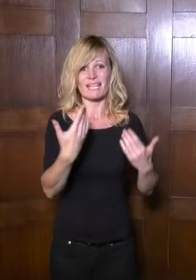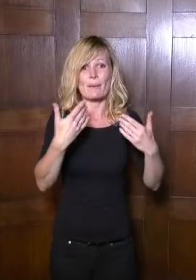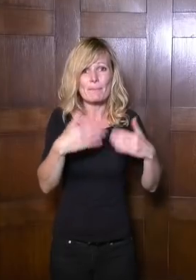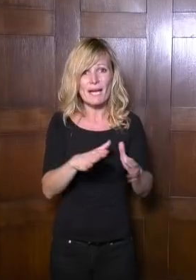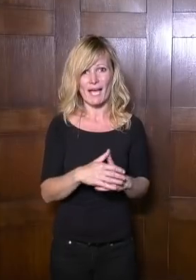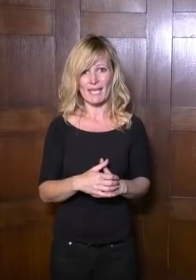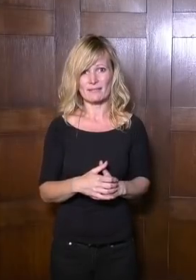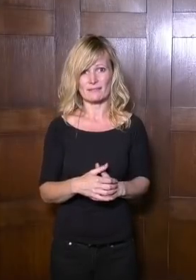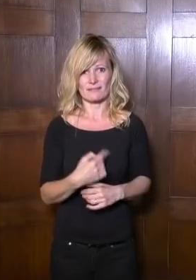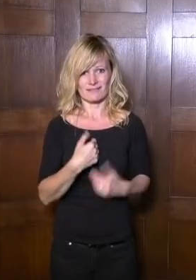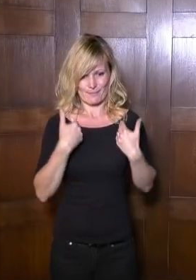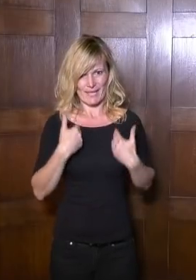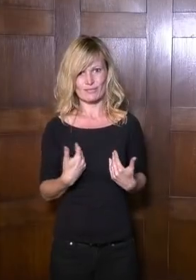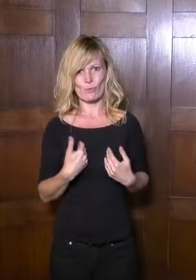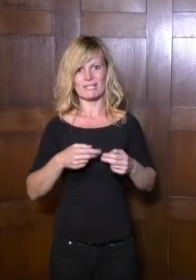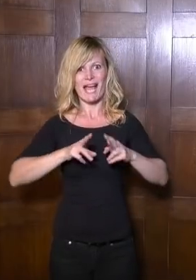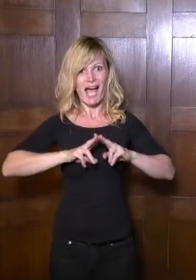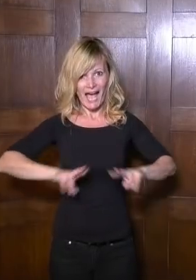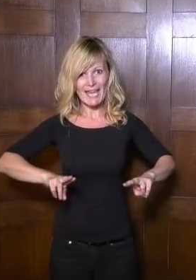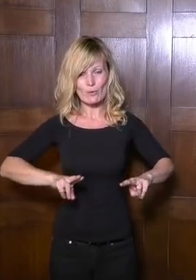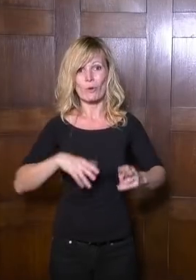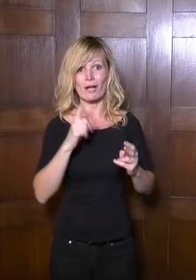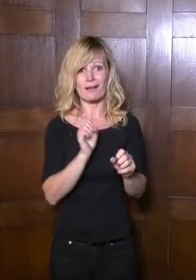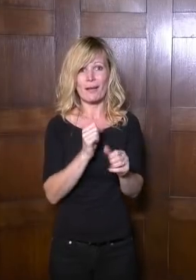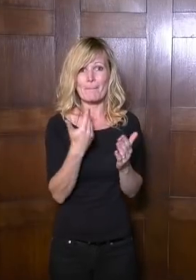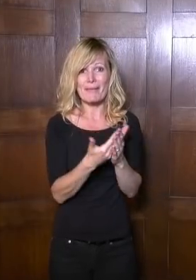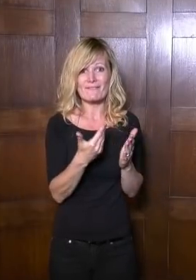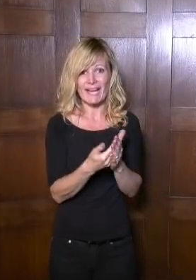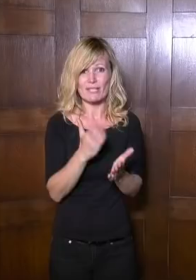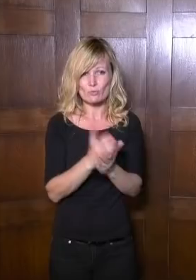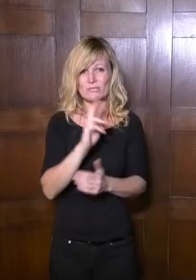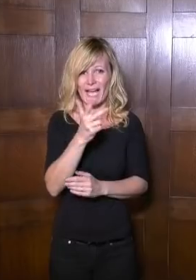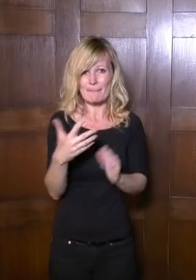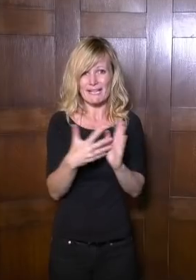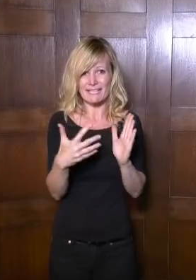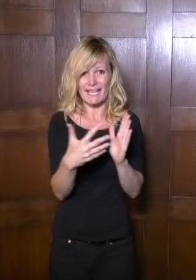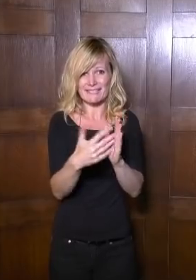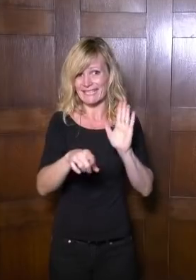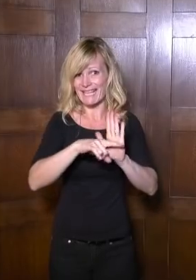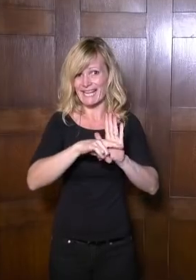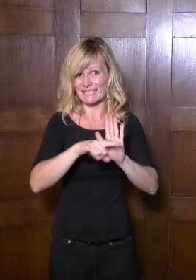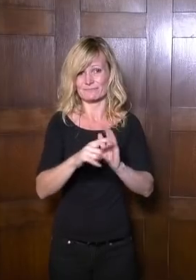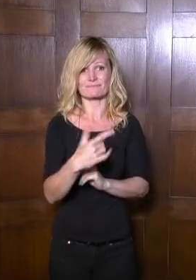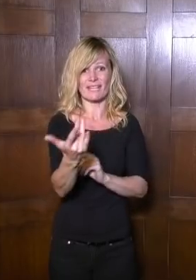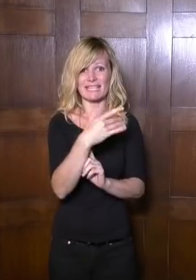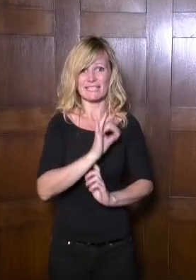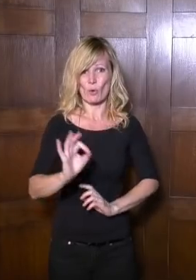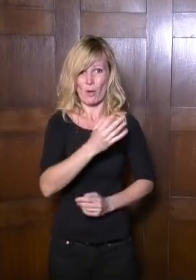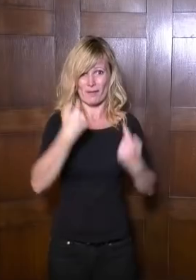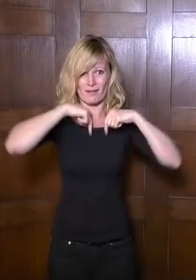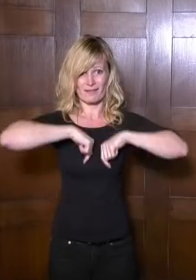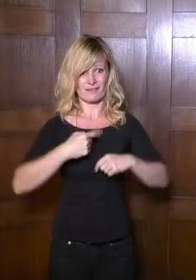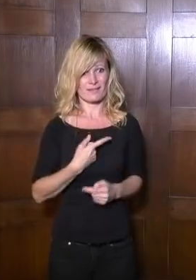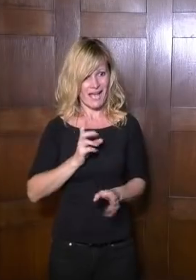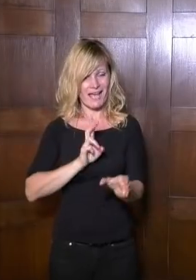einen geheilten und schon nachweislich 3-mal wieder getesteten und mit Antikörpern versehenen Patienten